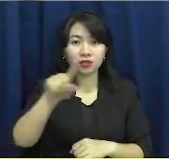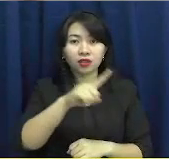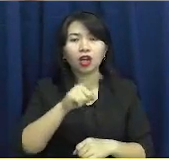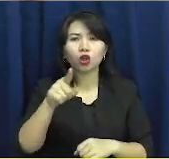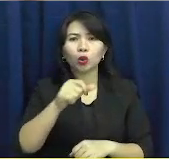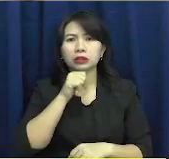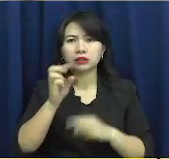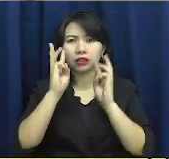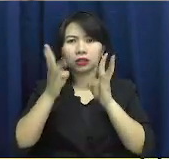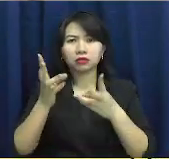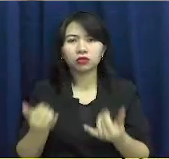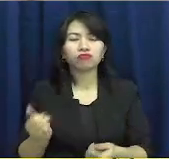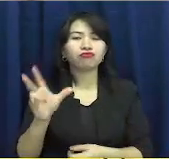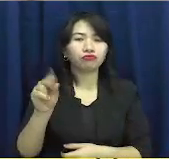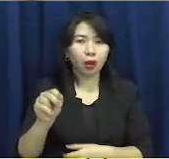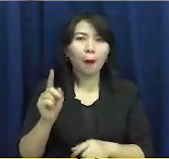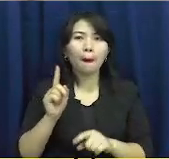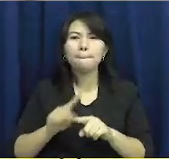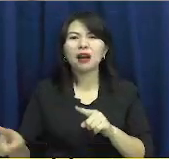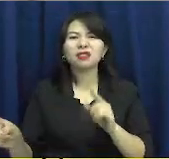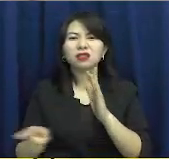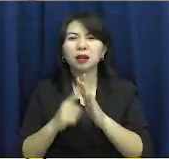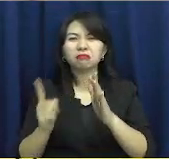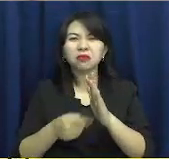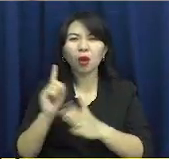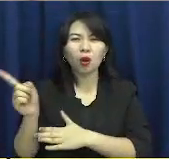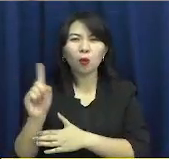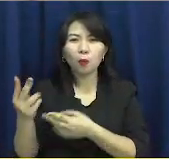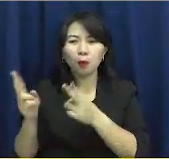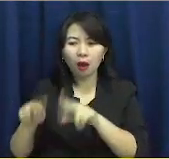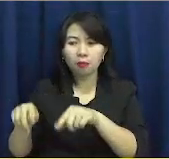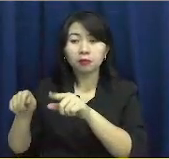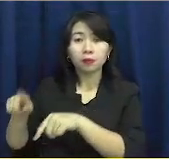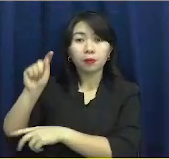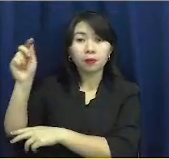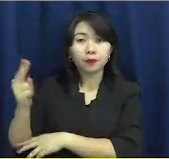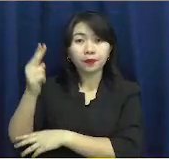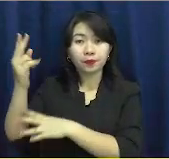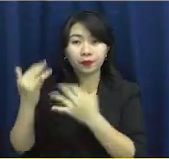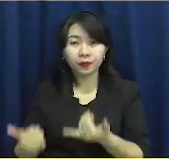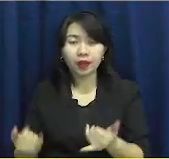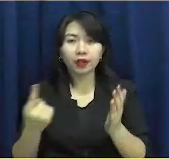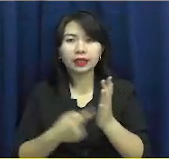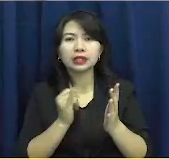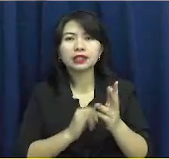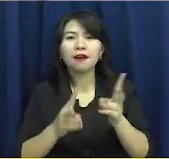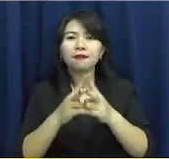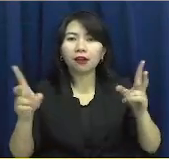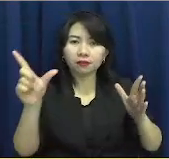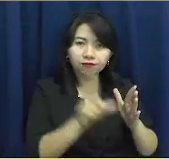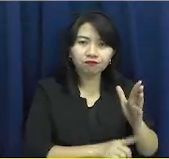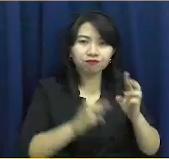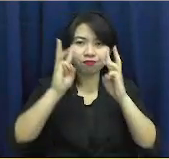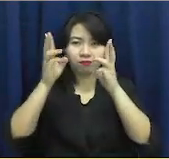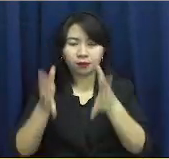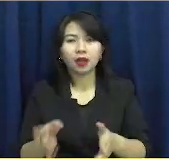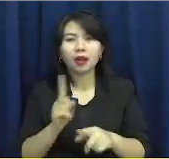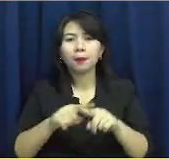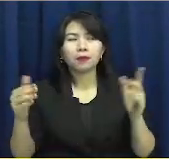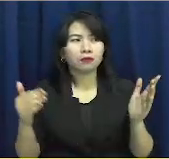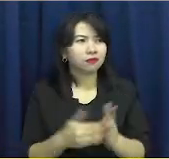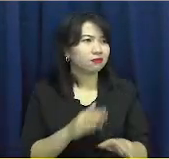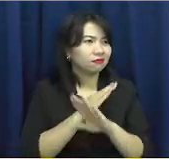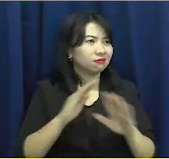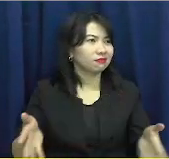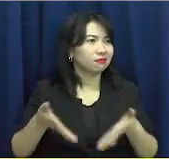ito yung bumababa po natin na ano, ito yung araw na kung saan bumababa yung ating mga viewers. Pero huwag yung pahintulutan na kayo